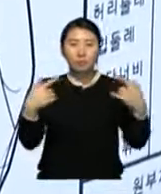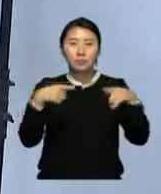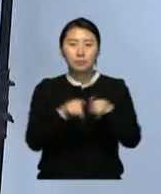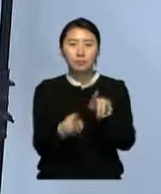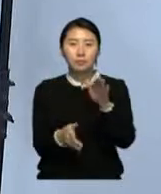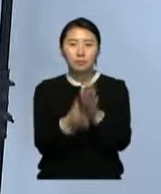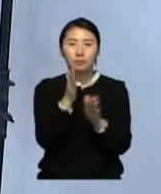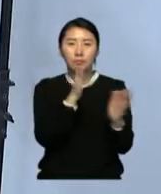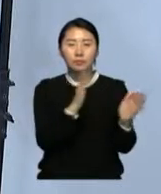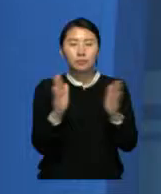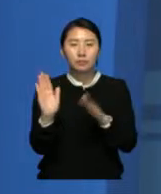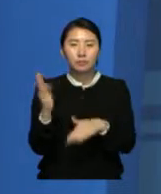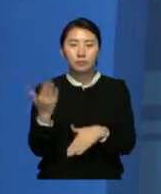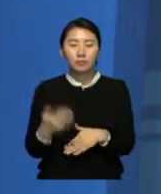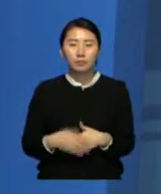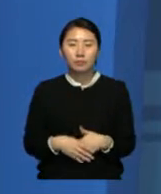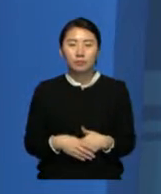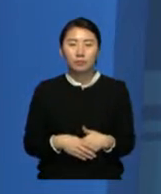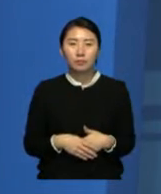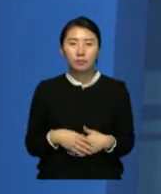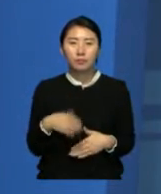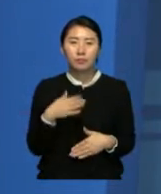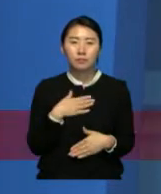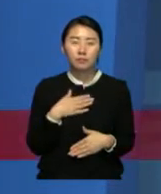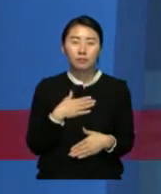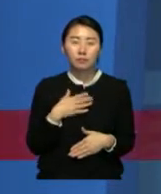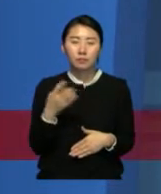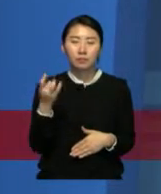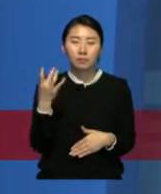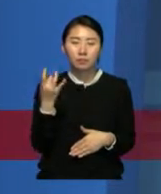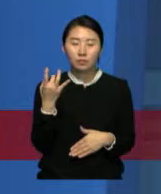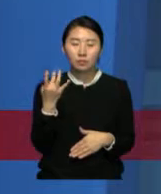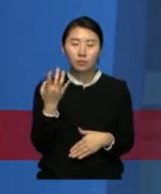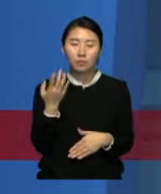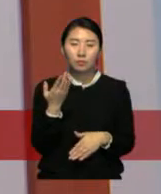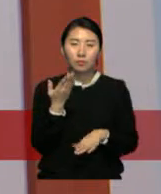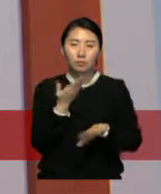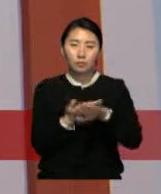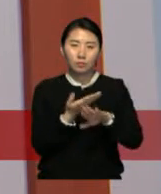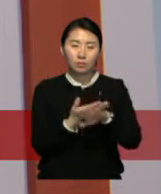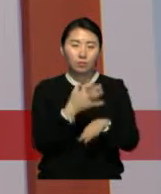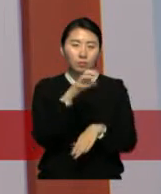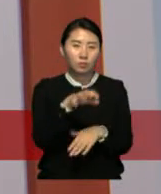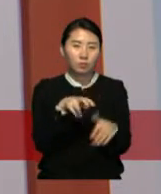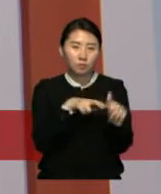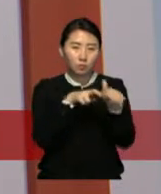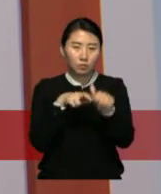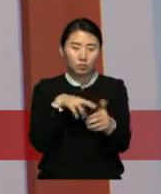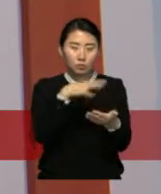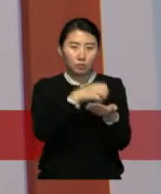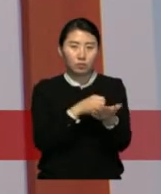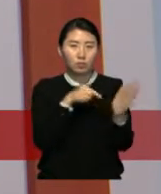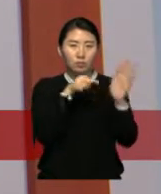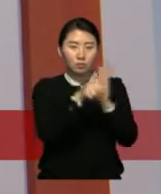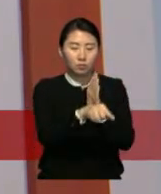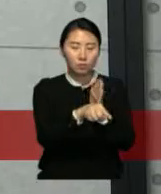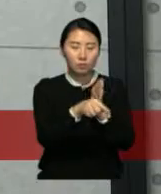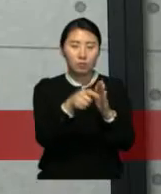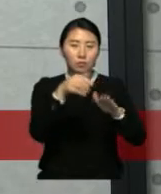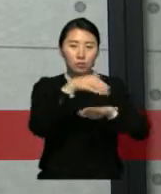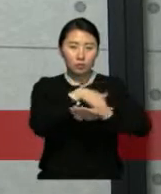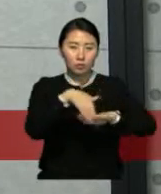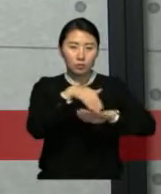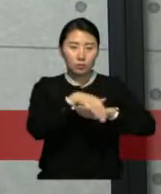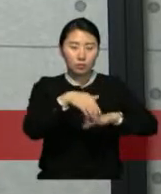시설도 마련됐습니다. 저희가 이제 기존에는 저희가 다른 곳에 이제 정보를 얻고 저희가 디자인을 해서 원단 시장